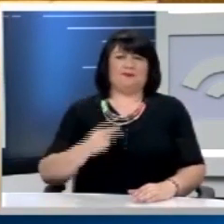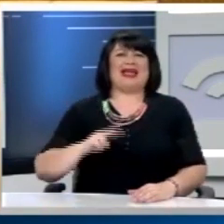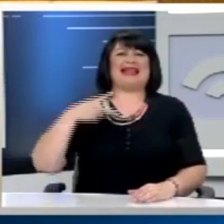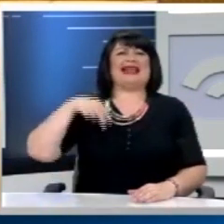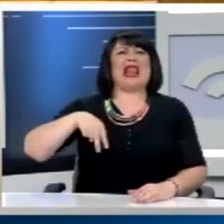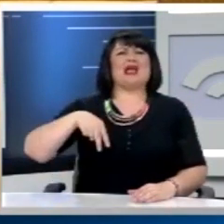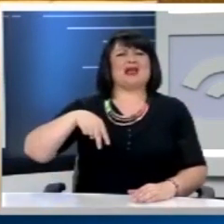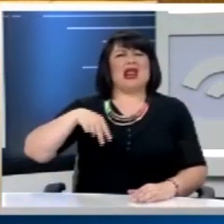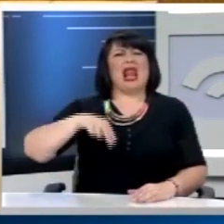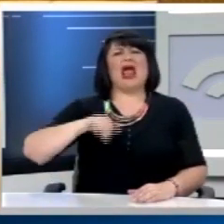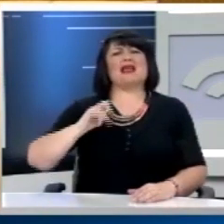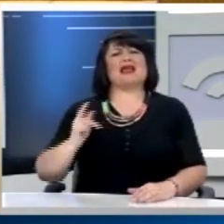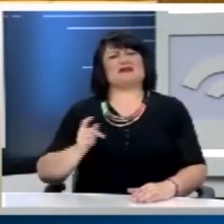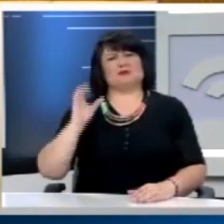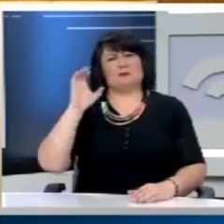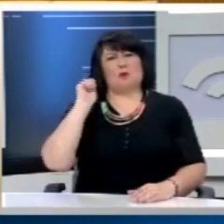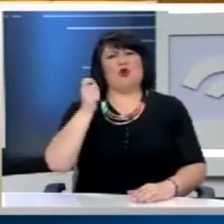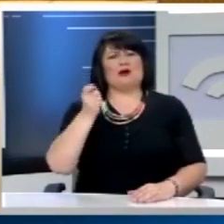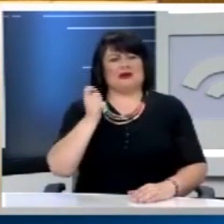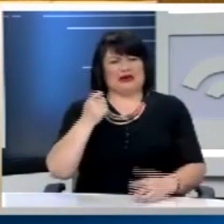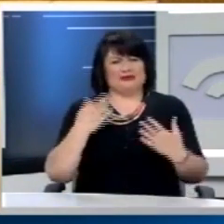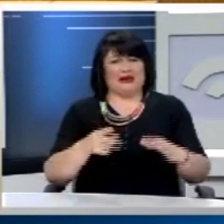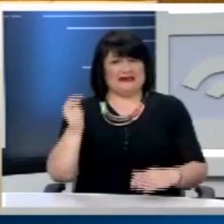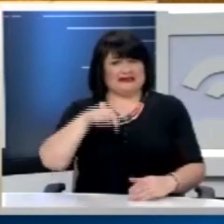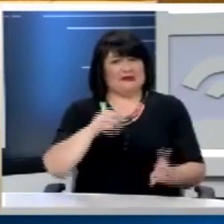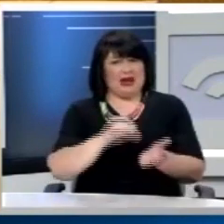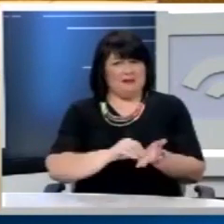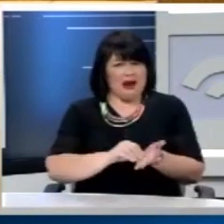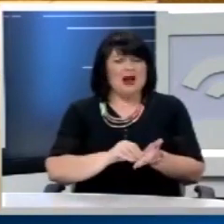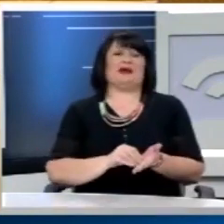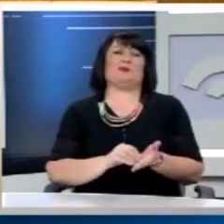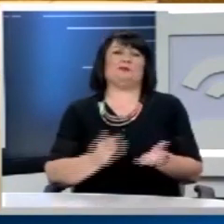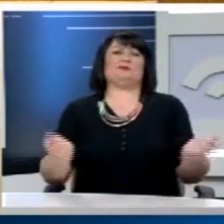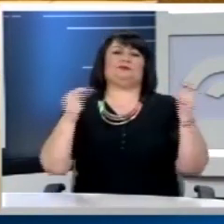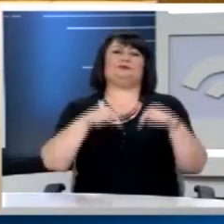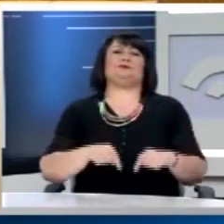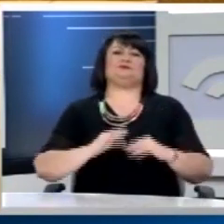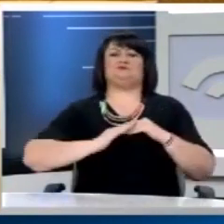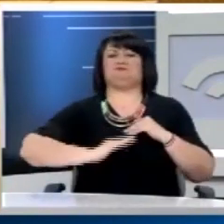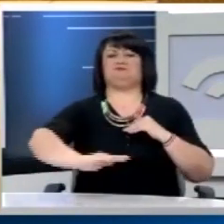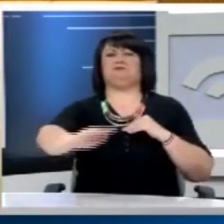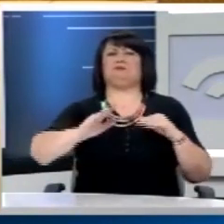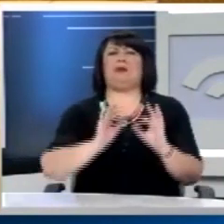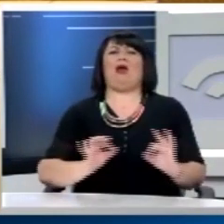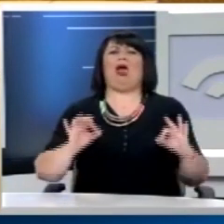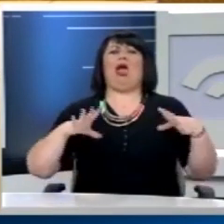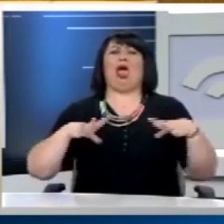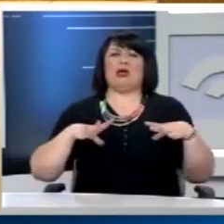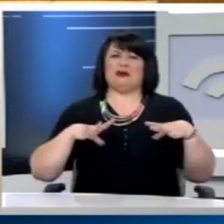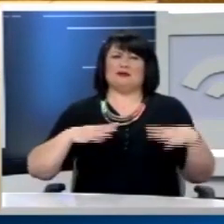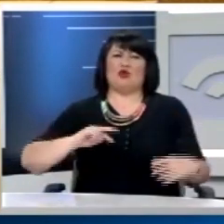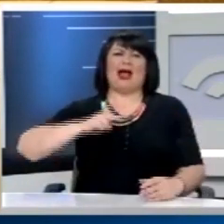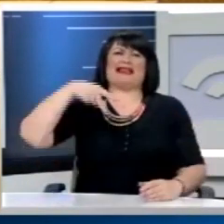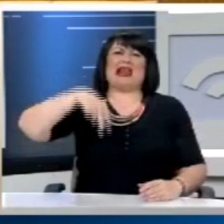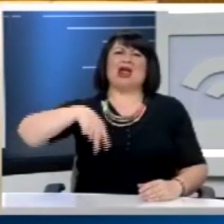αντιλαϊκών πολιτικών. Σήμερα επανέρχονται, βρίσκοντας στρωμένο το έδαφος με αντιλαϊκούς νόμους